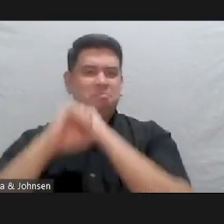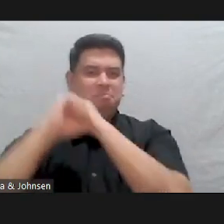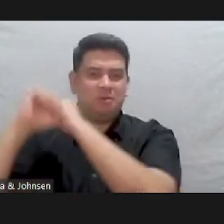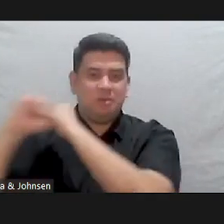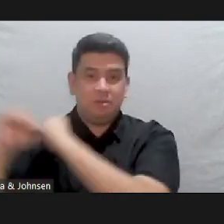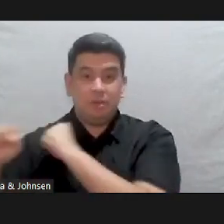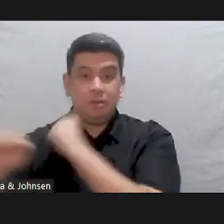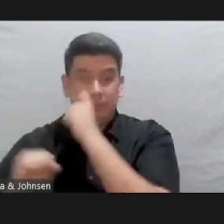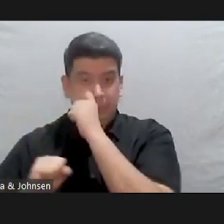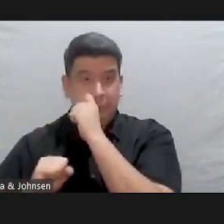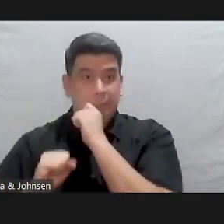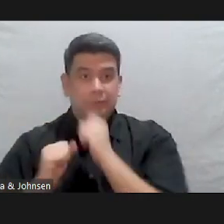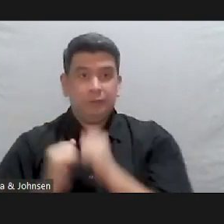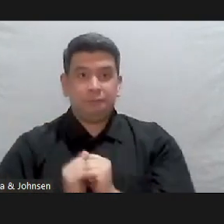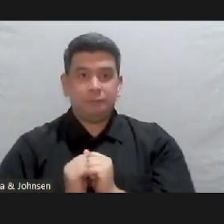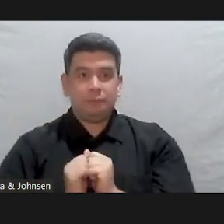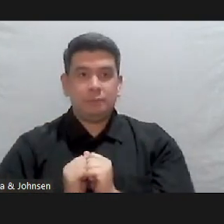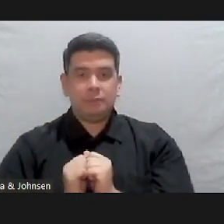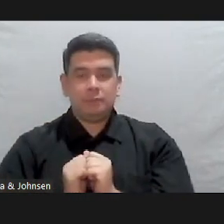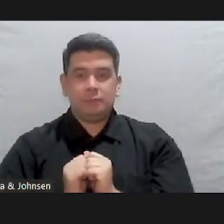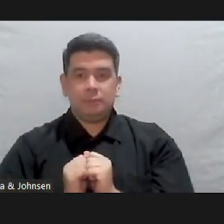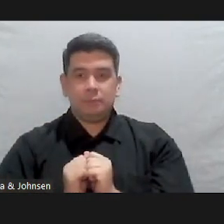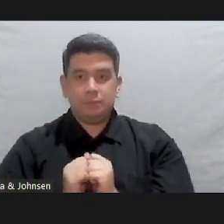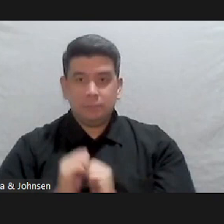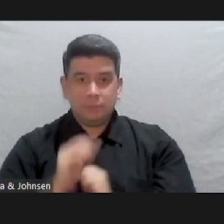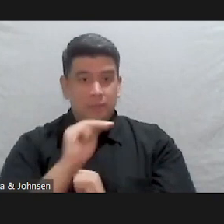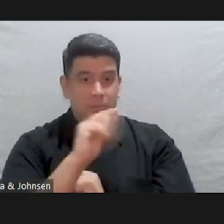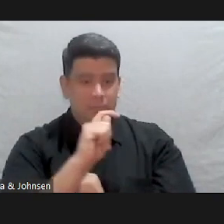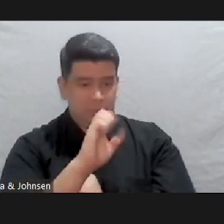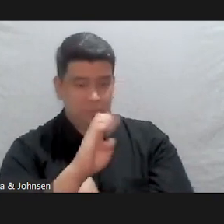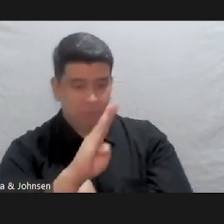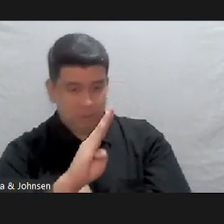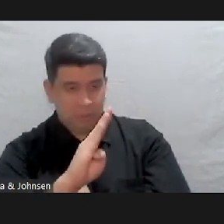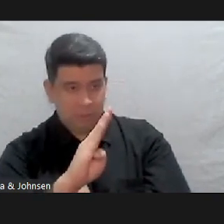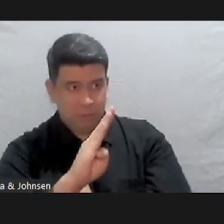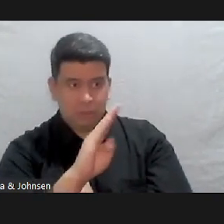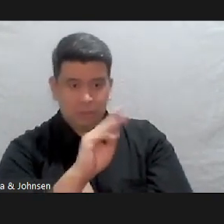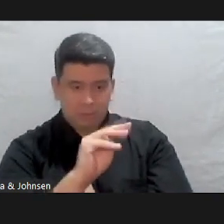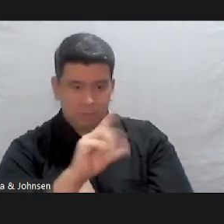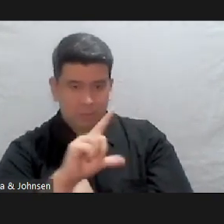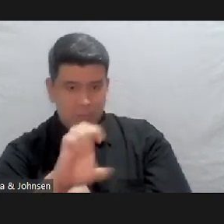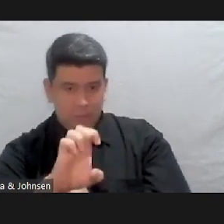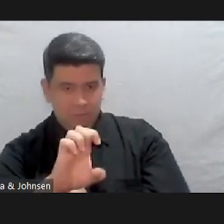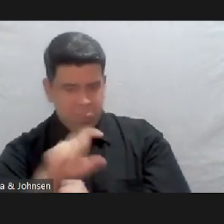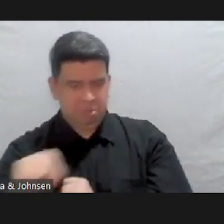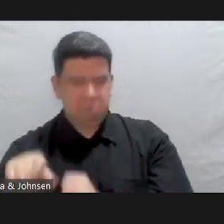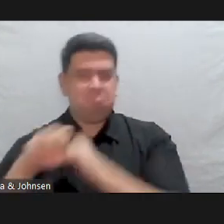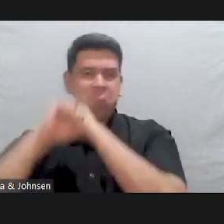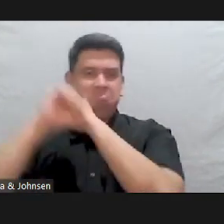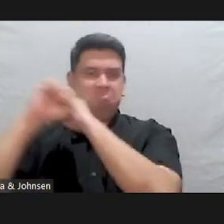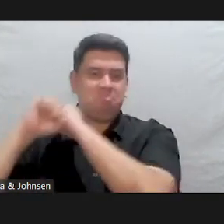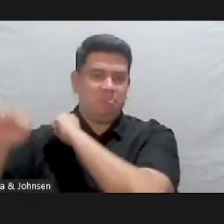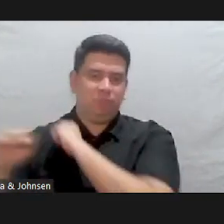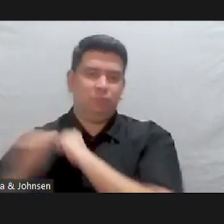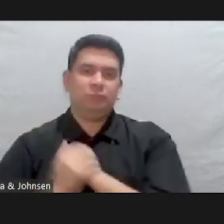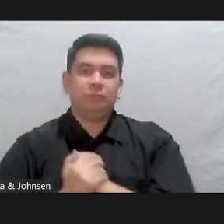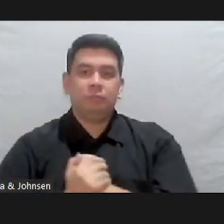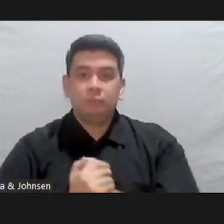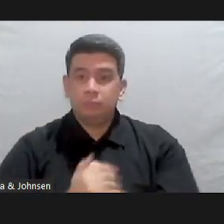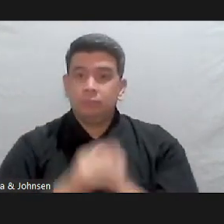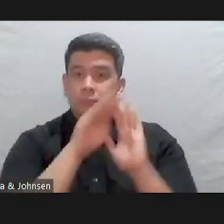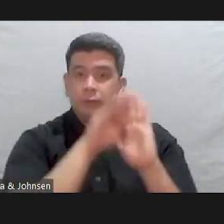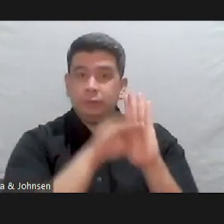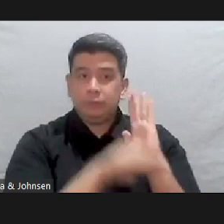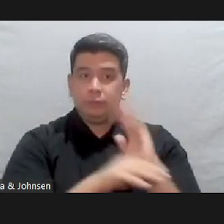mga bagay gaya ng MPBMLE na mahalaga, no? Para sa atin. Ang mga protocols po na ganito